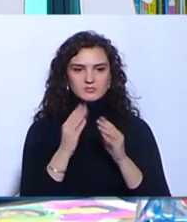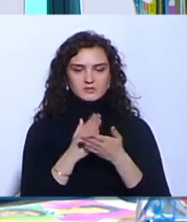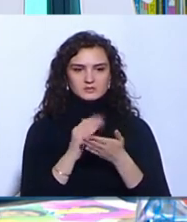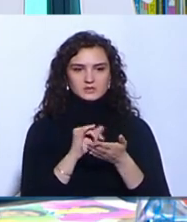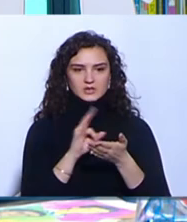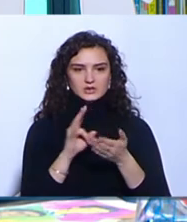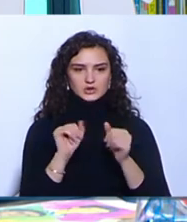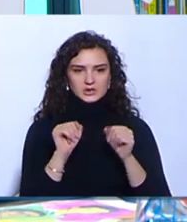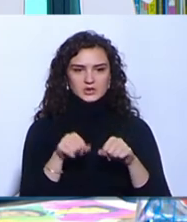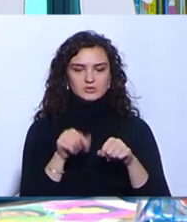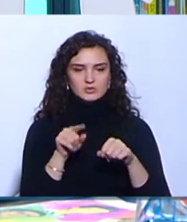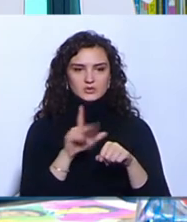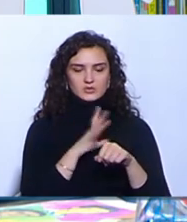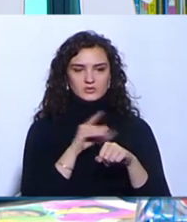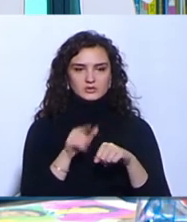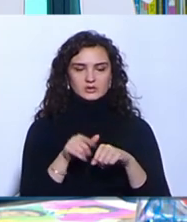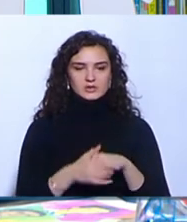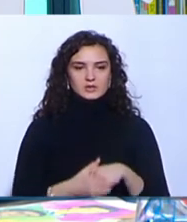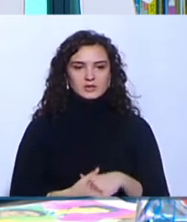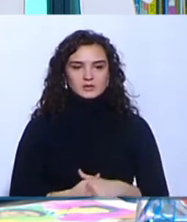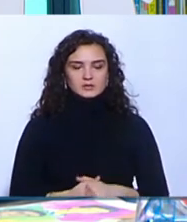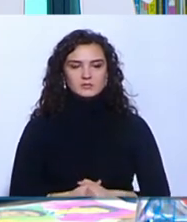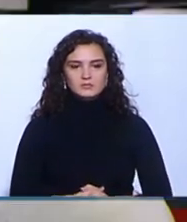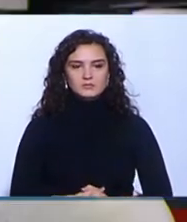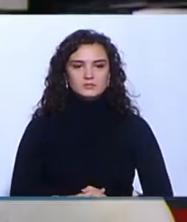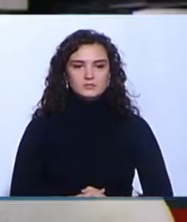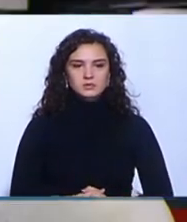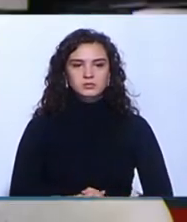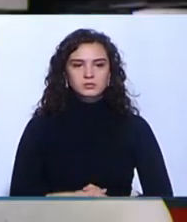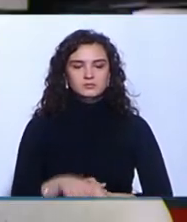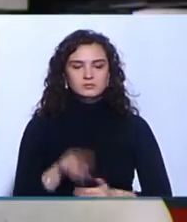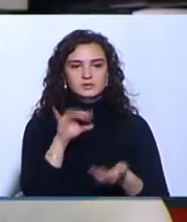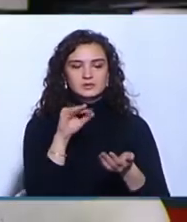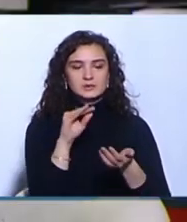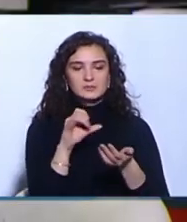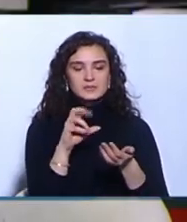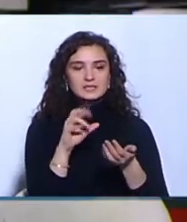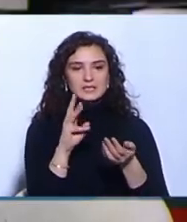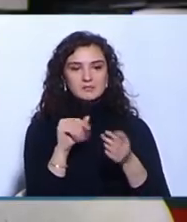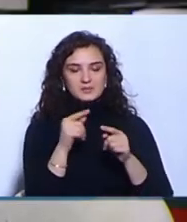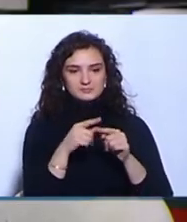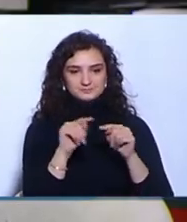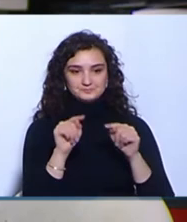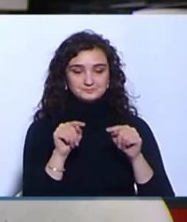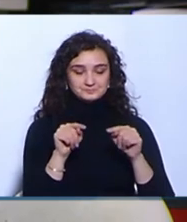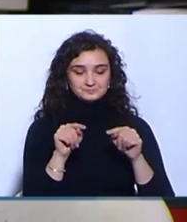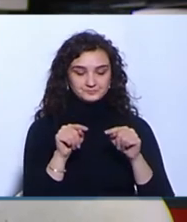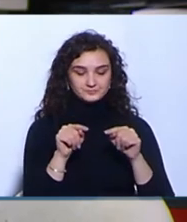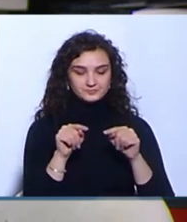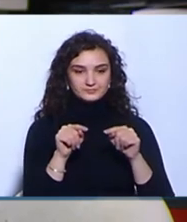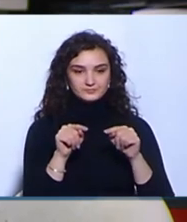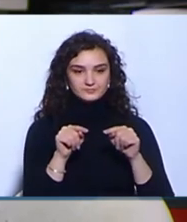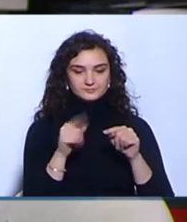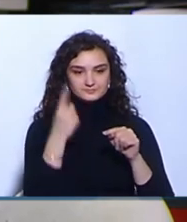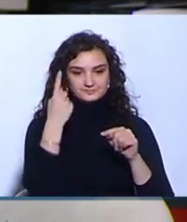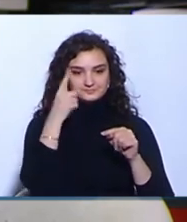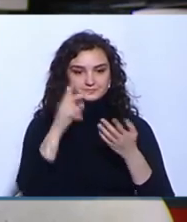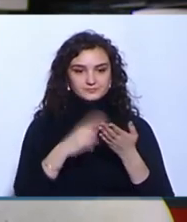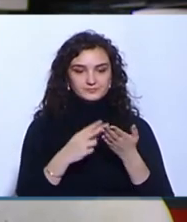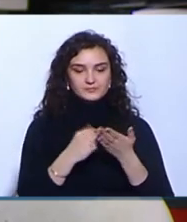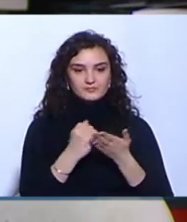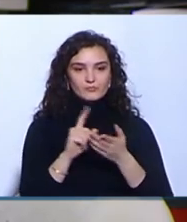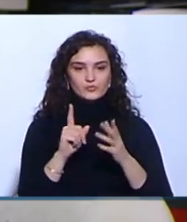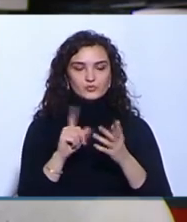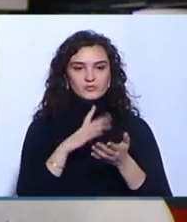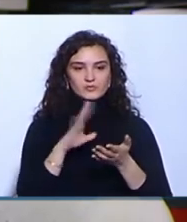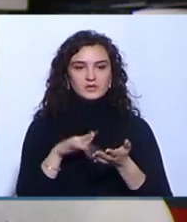ან შესაძლოა რომ ქონდეს? მოგახსენებ. ლიმფედემის გზამკვლევის შექმნა განაპირობა იმან, რომ